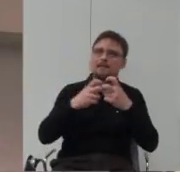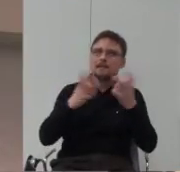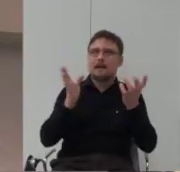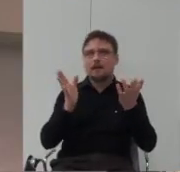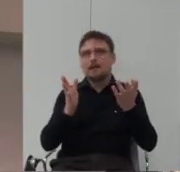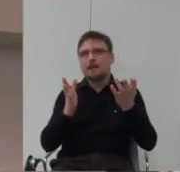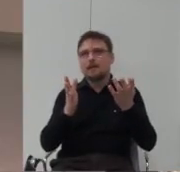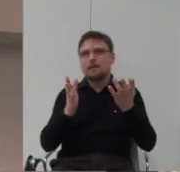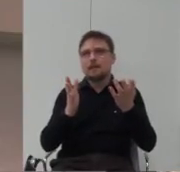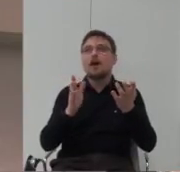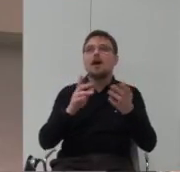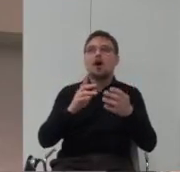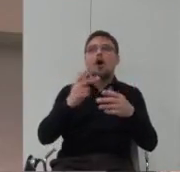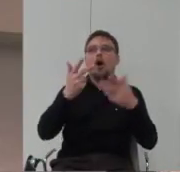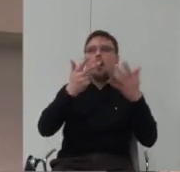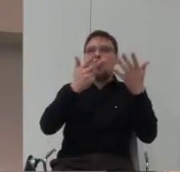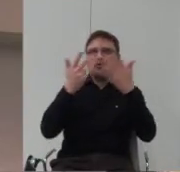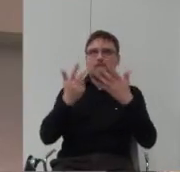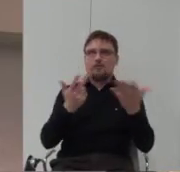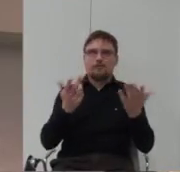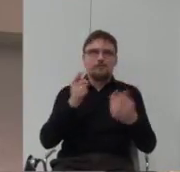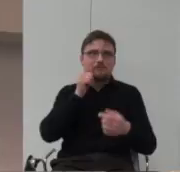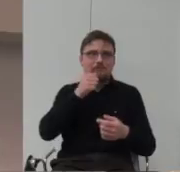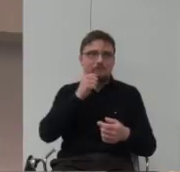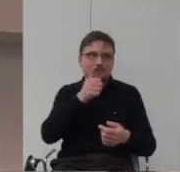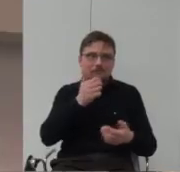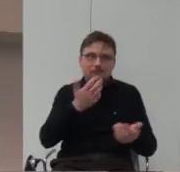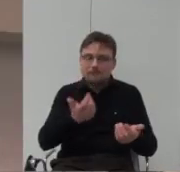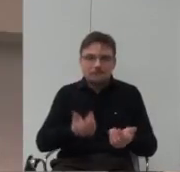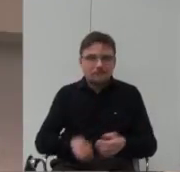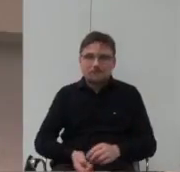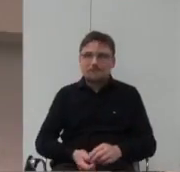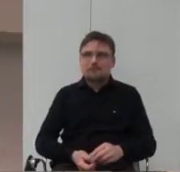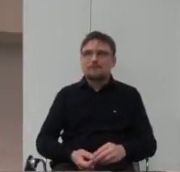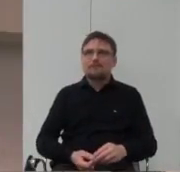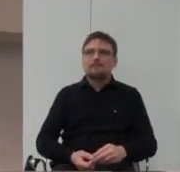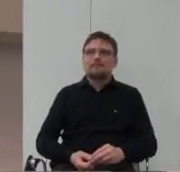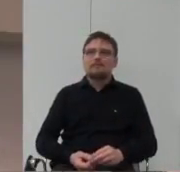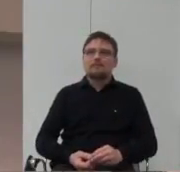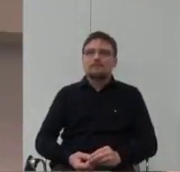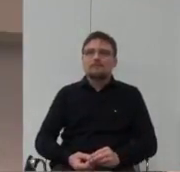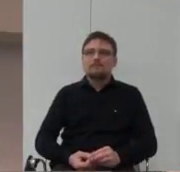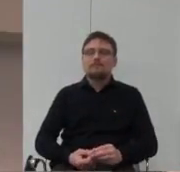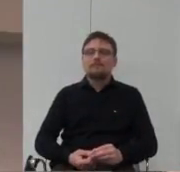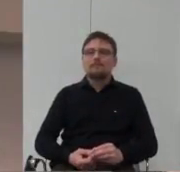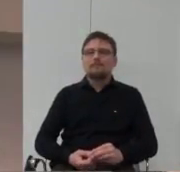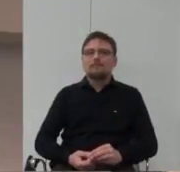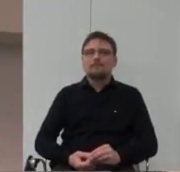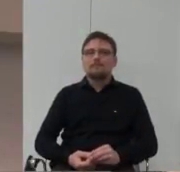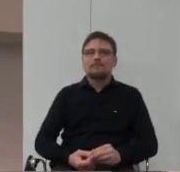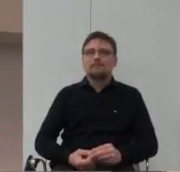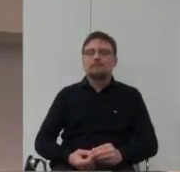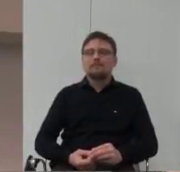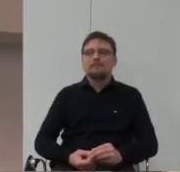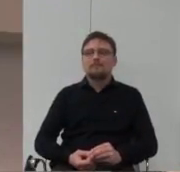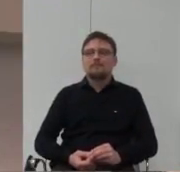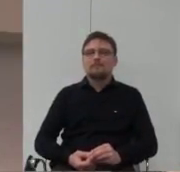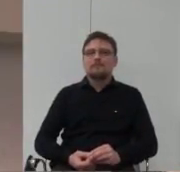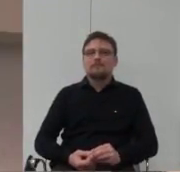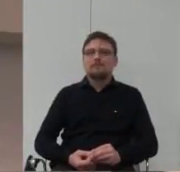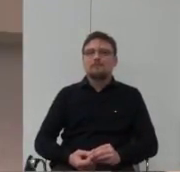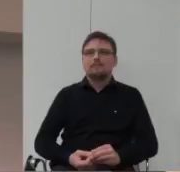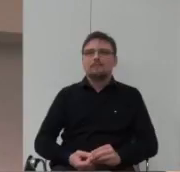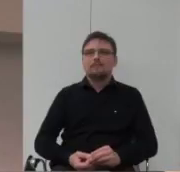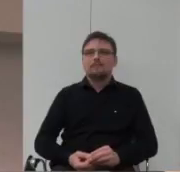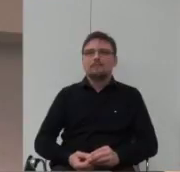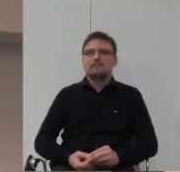czytanie 24 minuty, ale na media elektroniczne ponad 8 godzin. No jeżeli